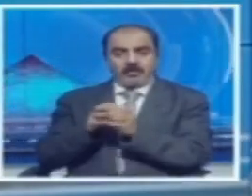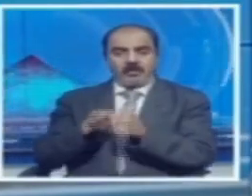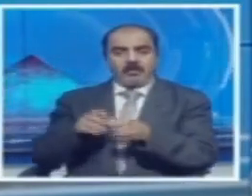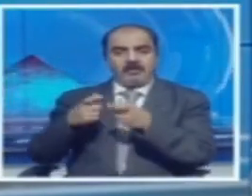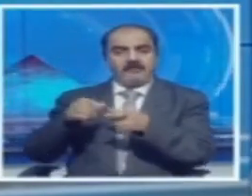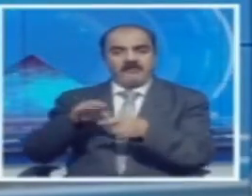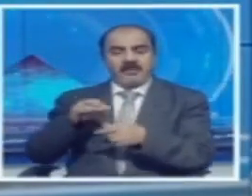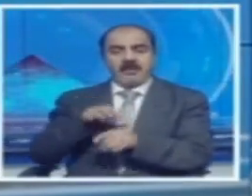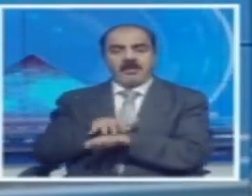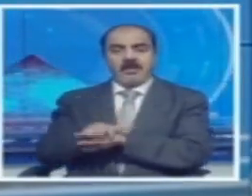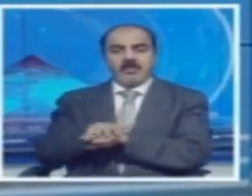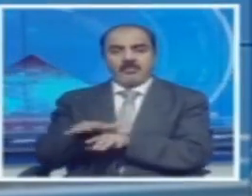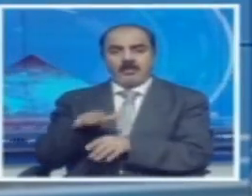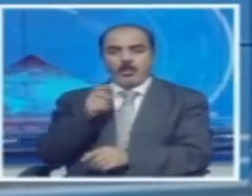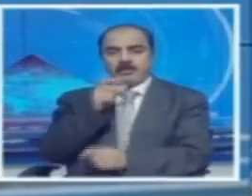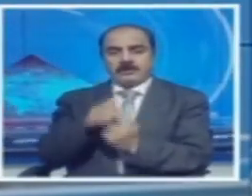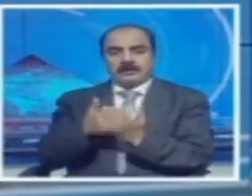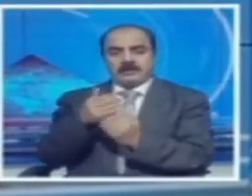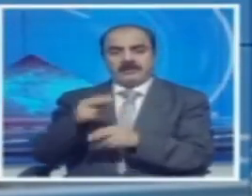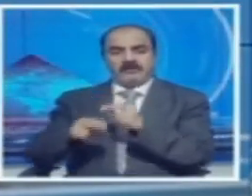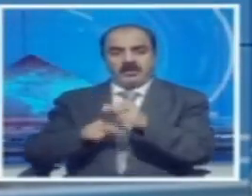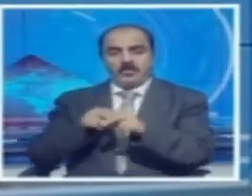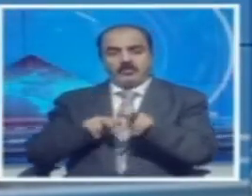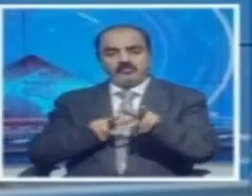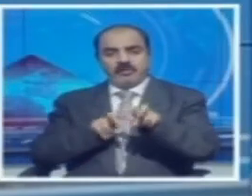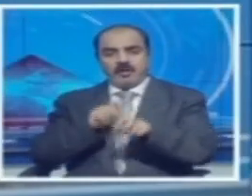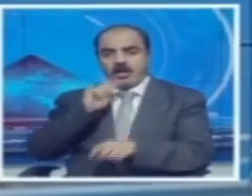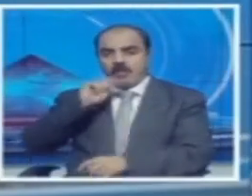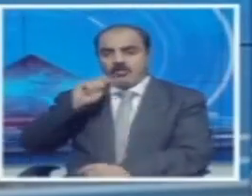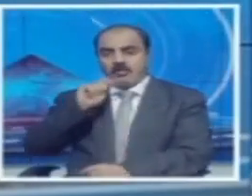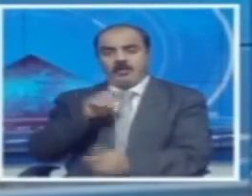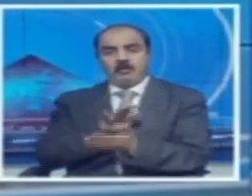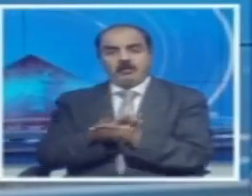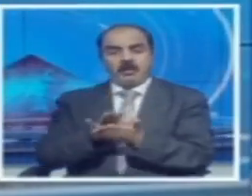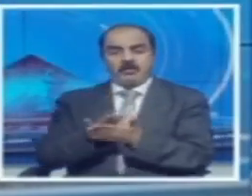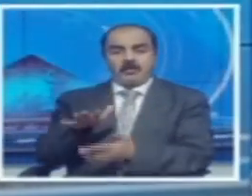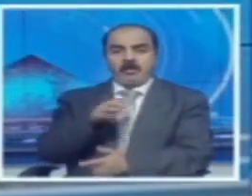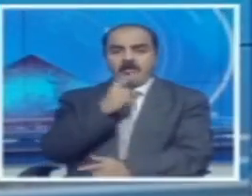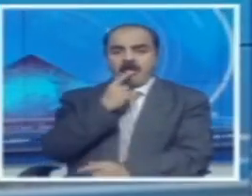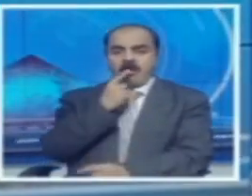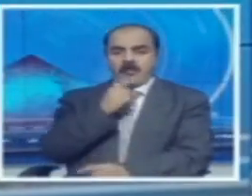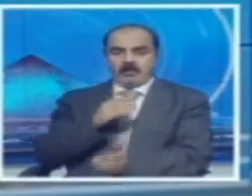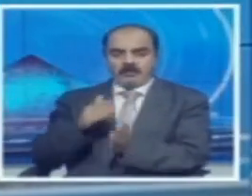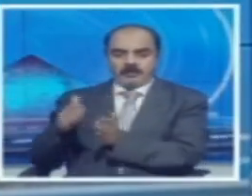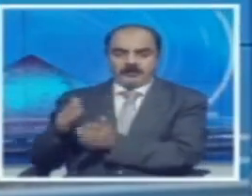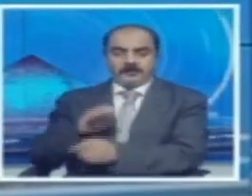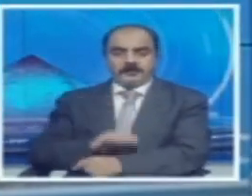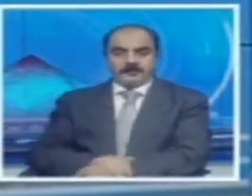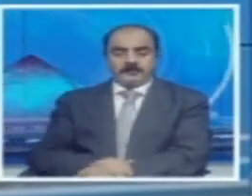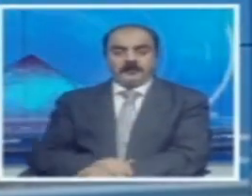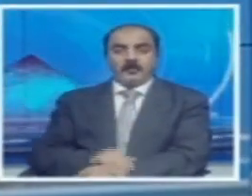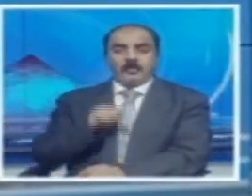القرعة بمديريات أمن أسوان، الوادي الجديد، الفيوم، الشرقية، دمياط، مطروح والبحر